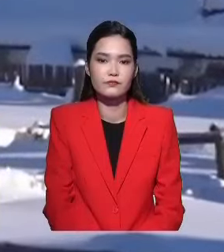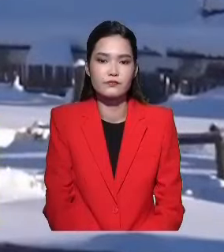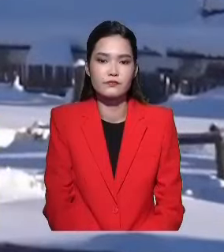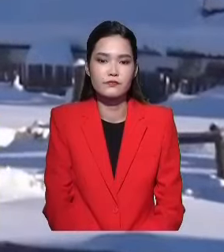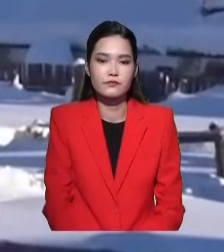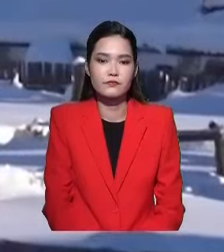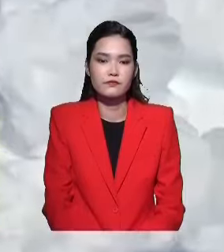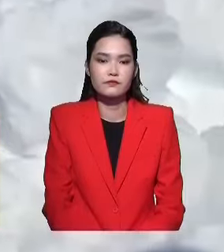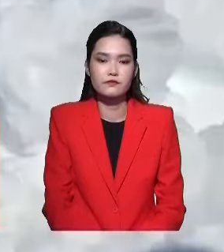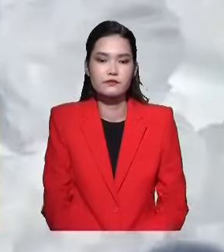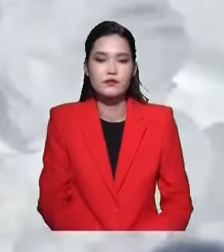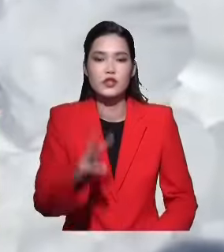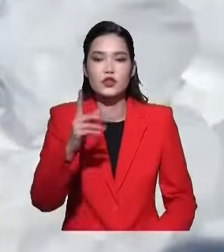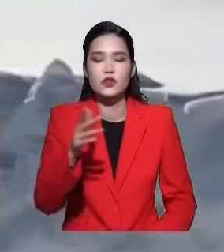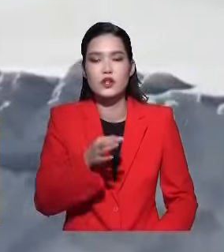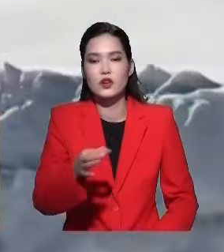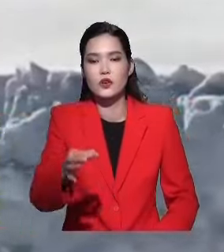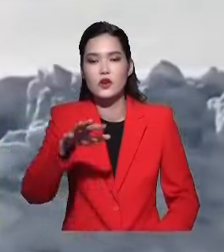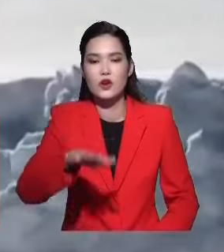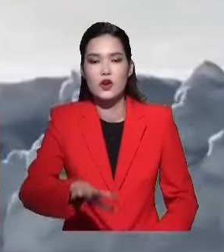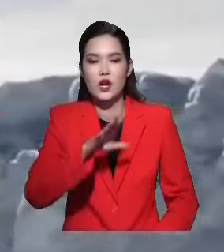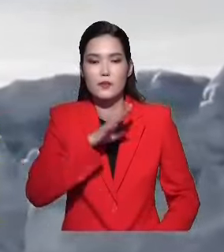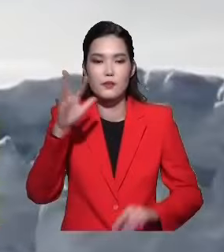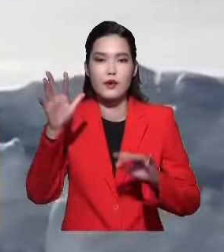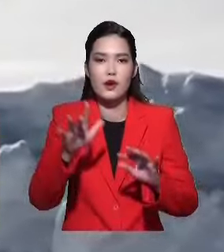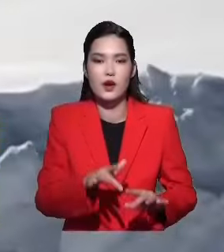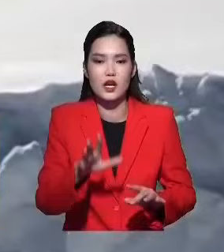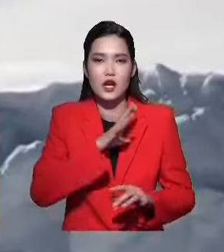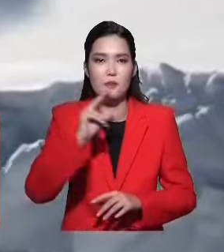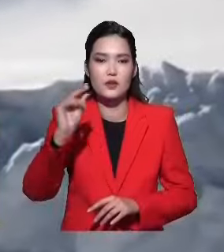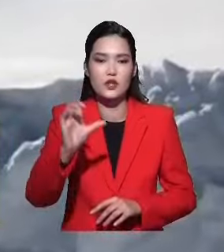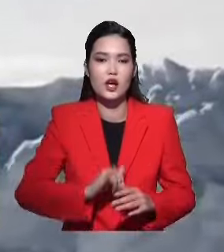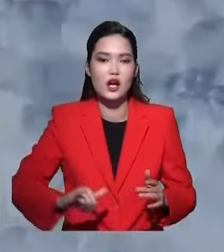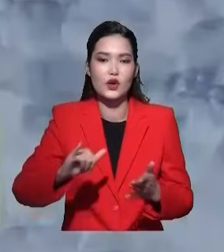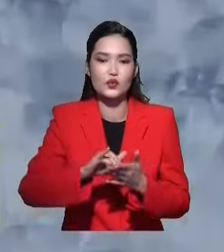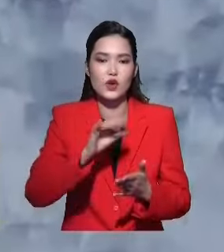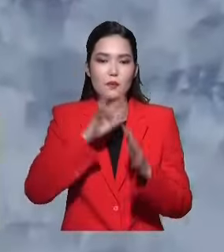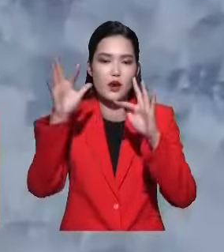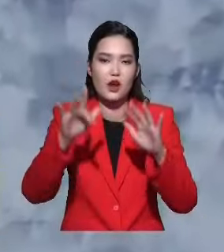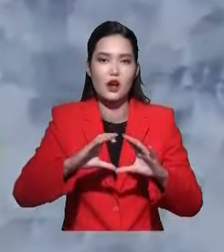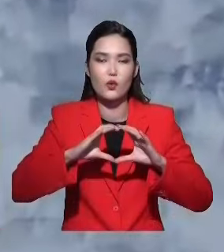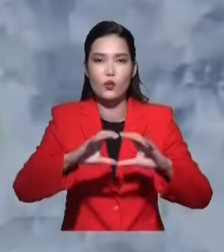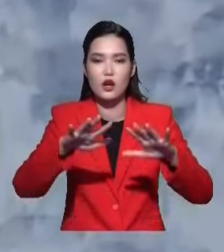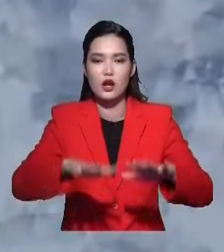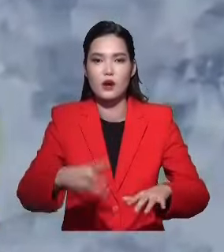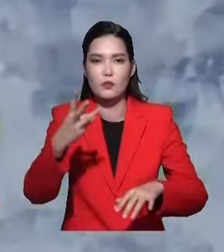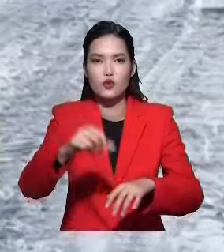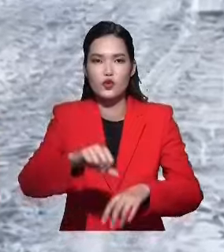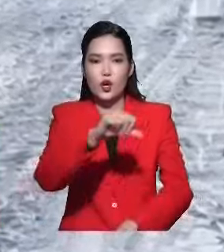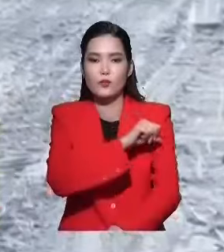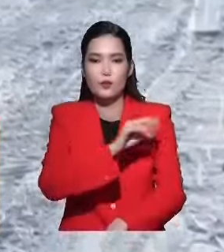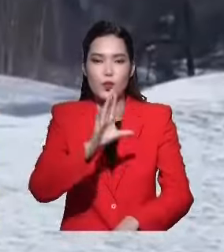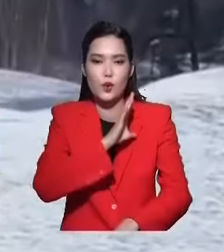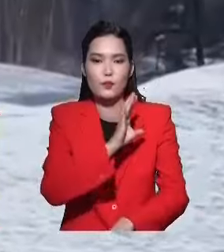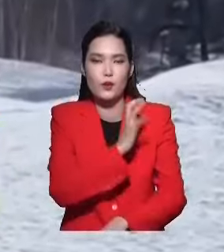Шығыстағы Күршім мен Марқакөл ауданының 5 елді мекені қар құрсауында қалып, төтенше жағдай жарияланды. Қардың қалыңдығы кей жерде 3 метрге дейін жетті. Аяз